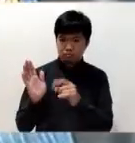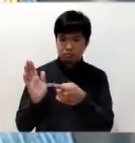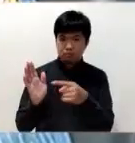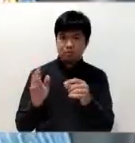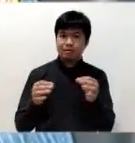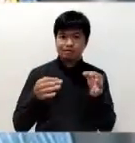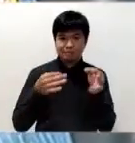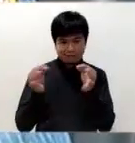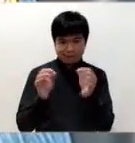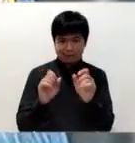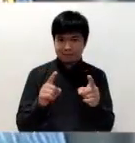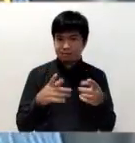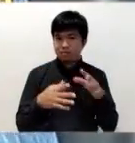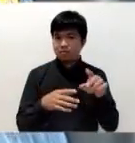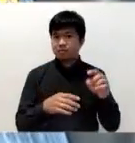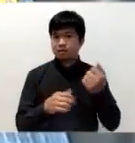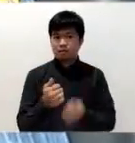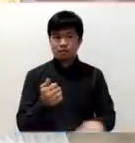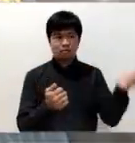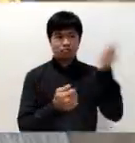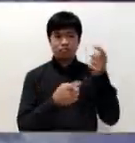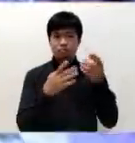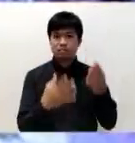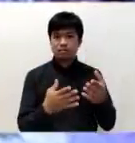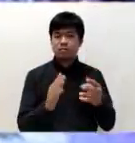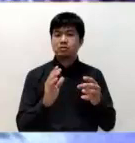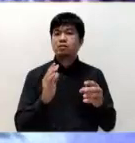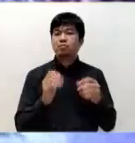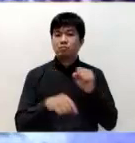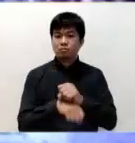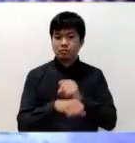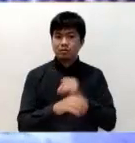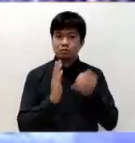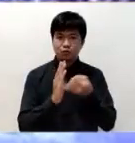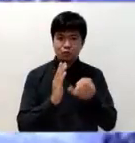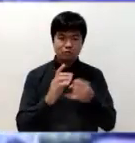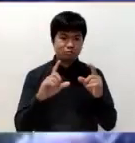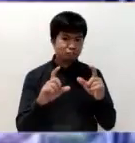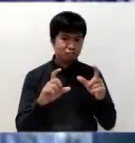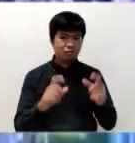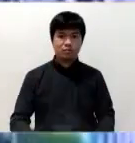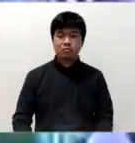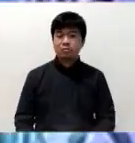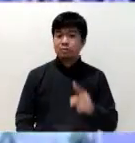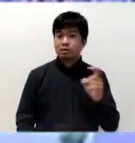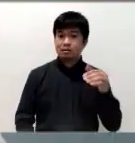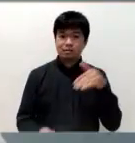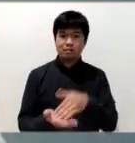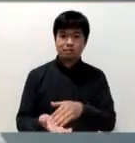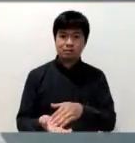Galit sa kanya ang mastermind dahil sa kanyang trabaho. 100,000 pesos umano ang bayad ni Kap sa Gun for Hire